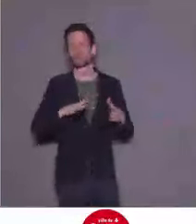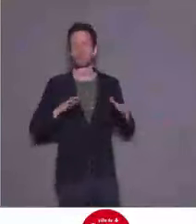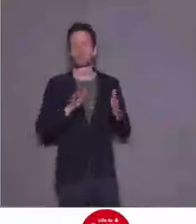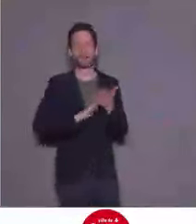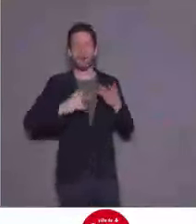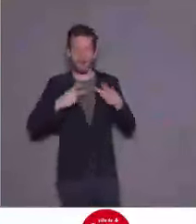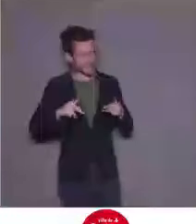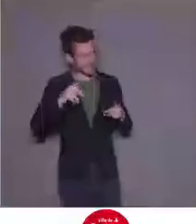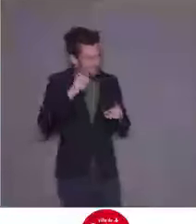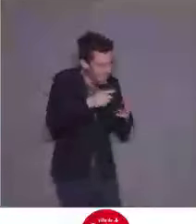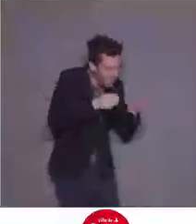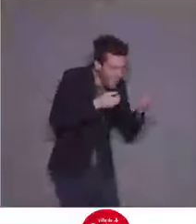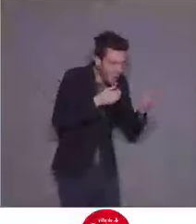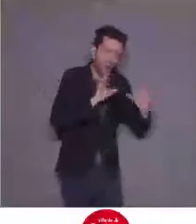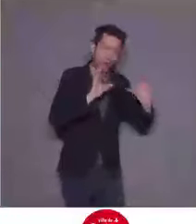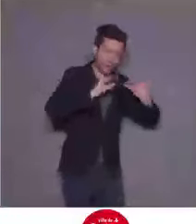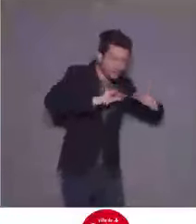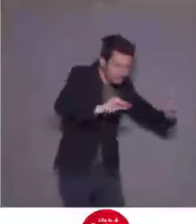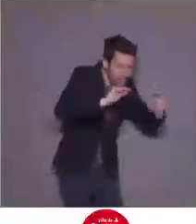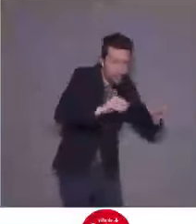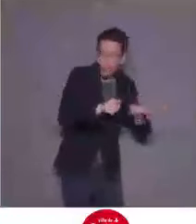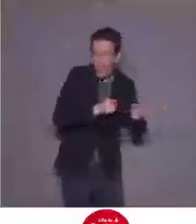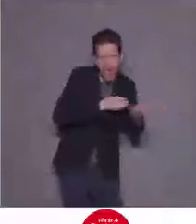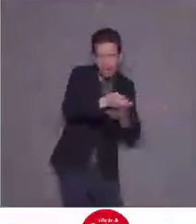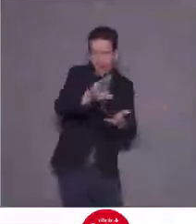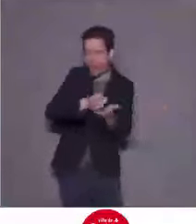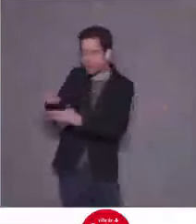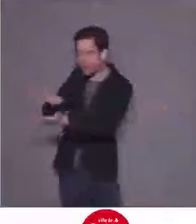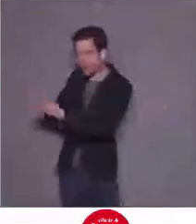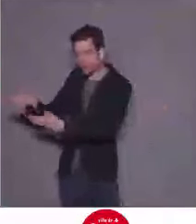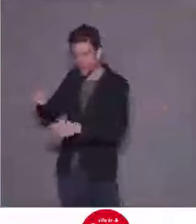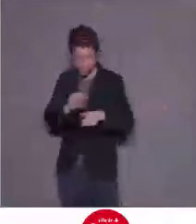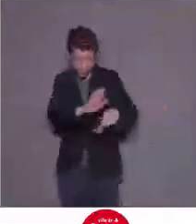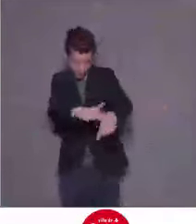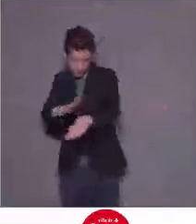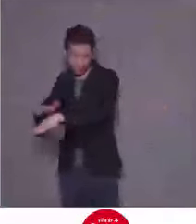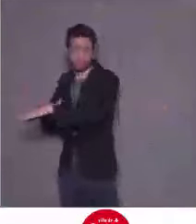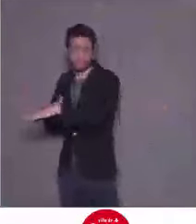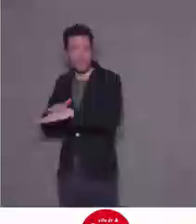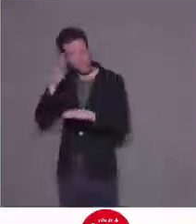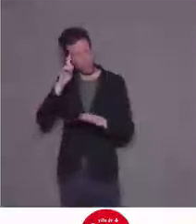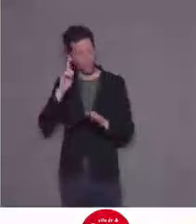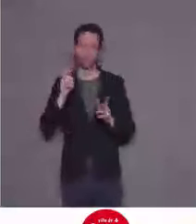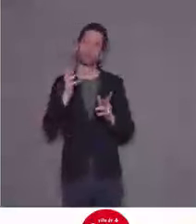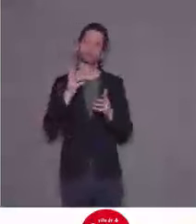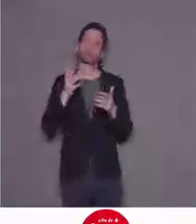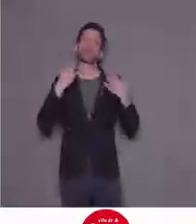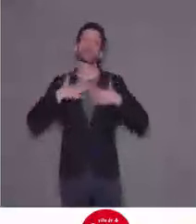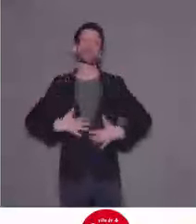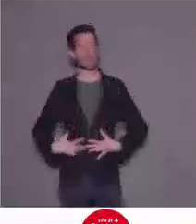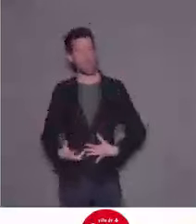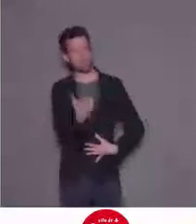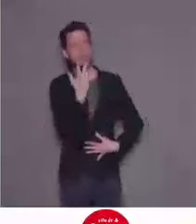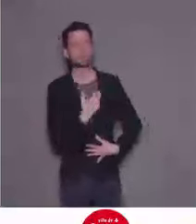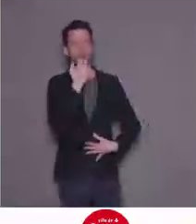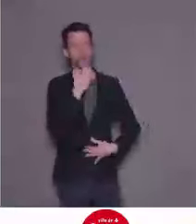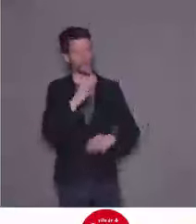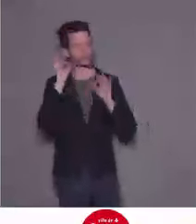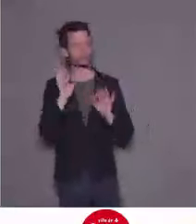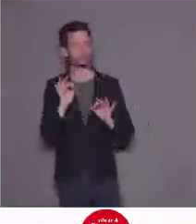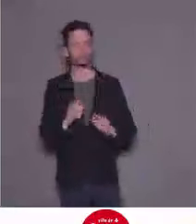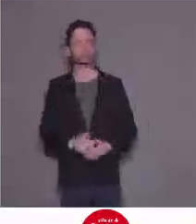surtout d'informer efficacement, afin que nul n'ignore comment agir civiquement.